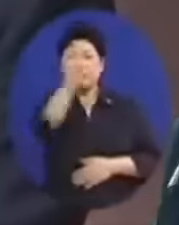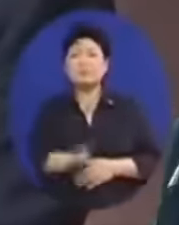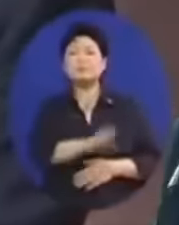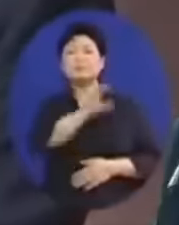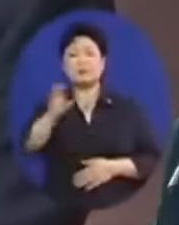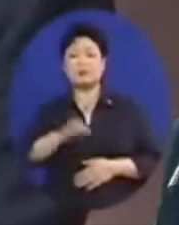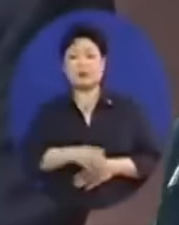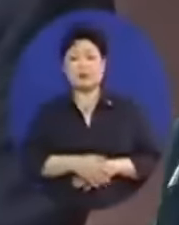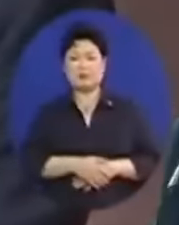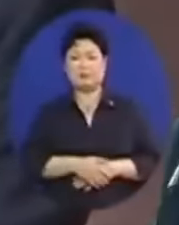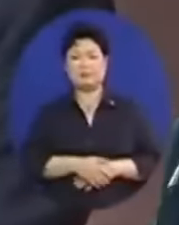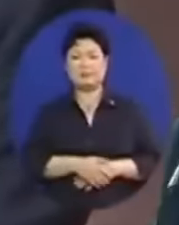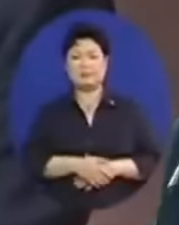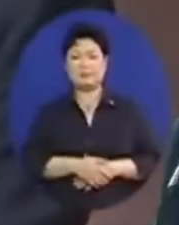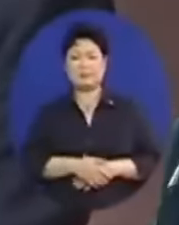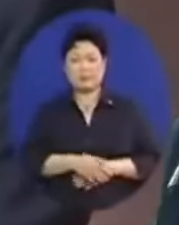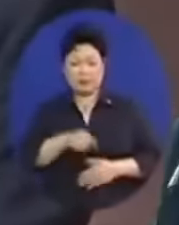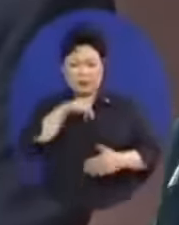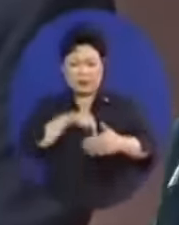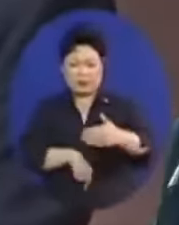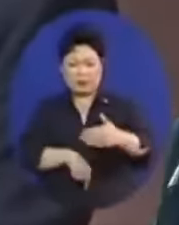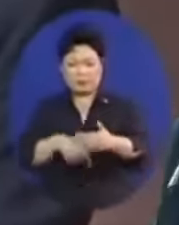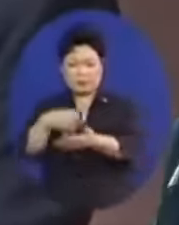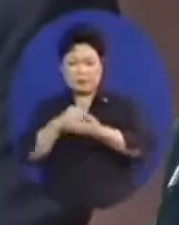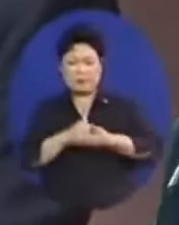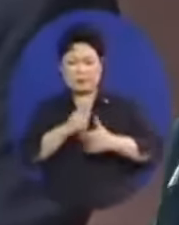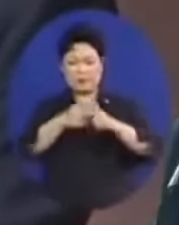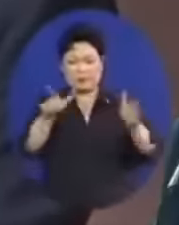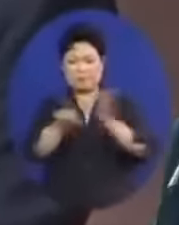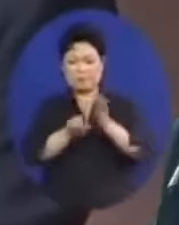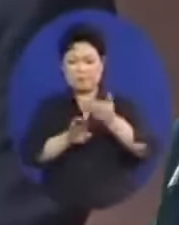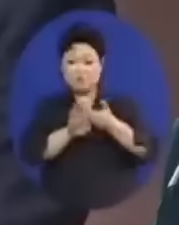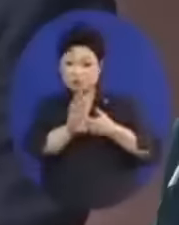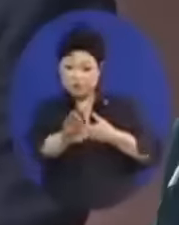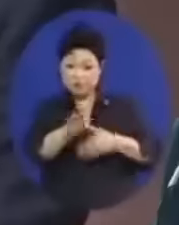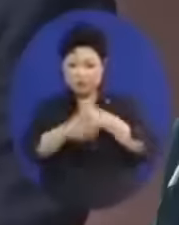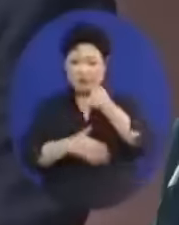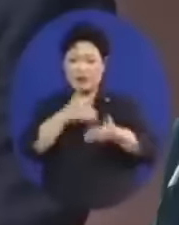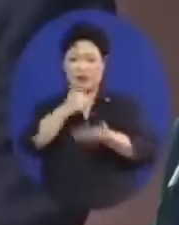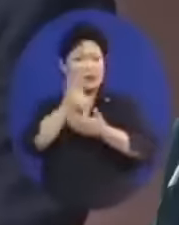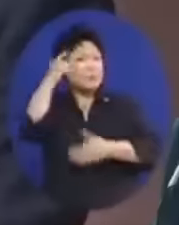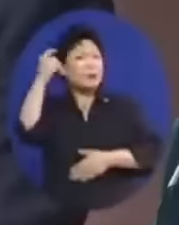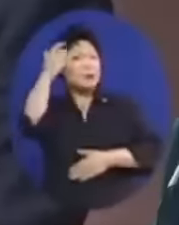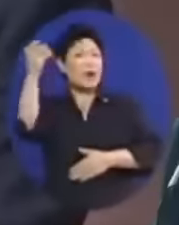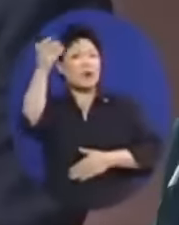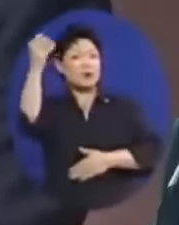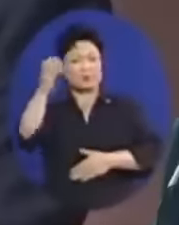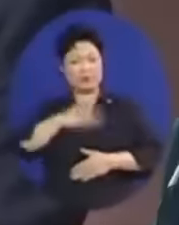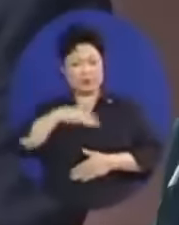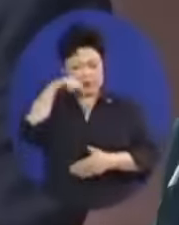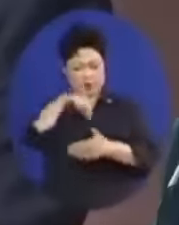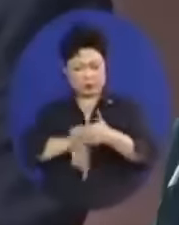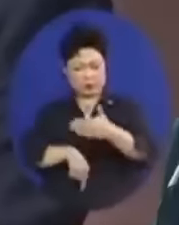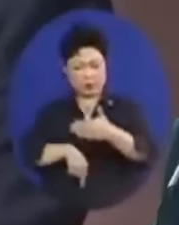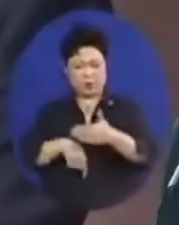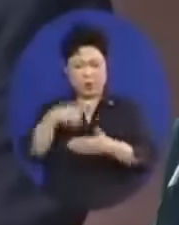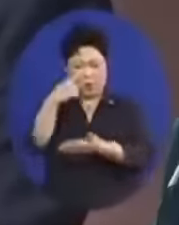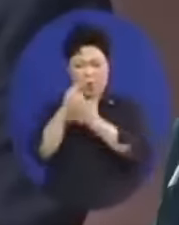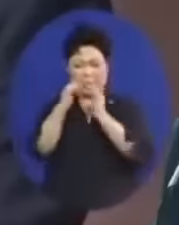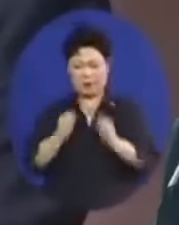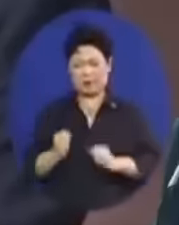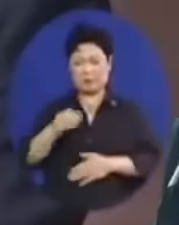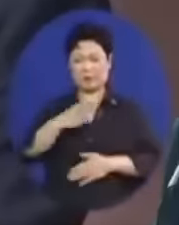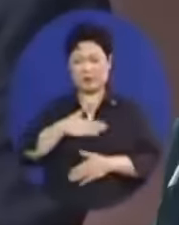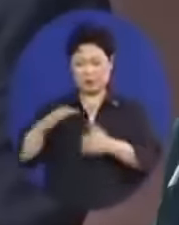십자가를 가슴에 받아들이고 예수님을 믿고 난 다음에 하나님의 영이 나의 속에 들어와서